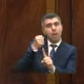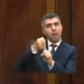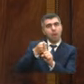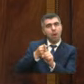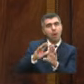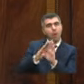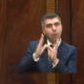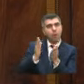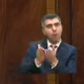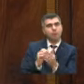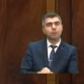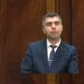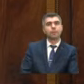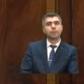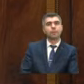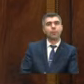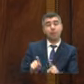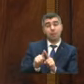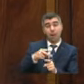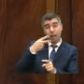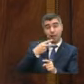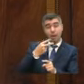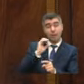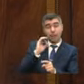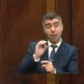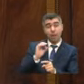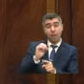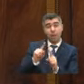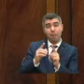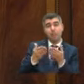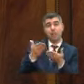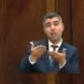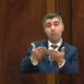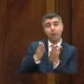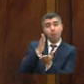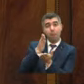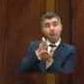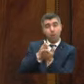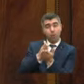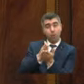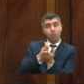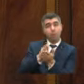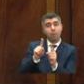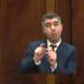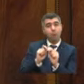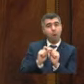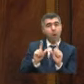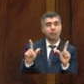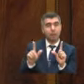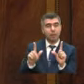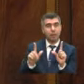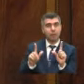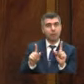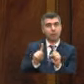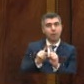وراه خصنا يكون الهضره ديالنا الكلام ديالنا هو اللي يكون كلام ديال المعقول كمال ديال المنطق، كلام ديال المنطق، ونعطيو